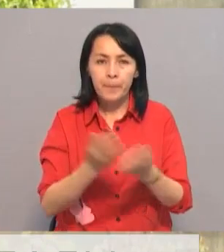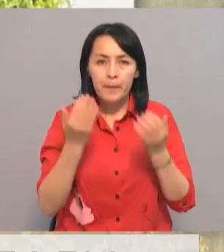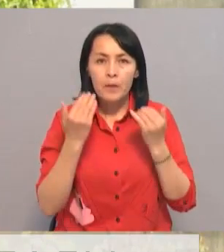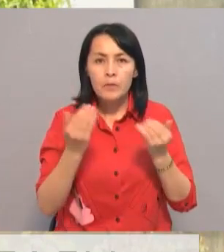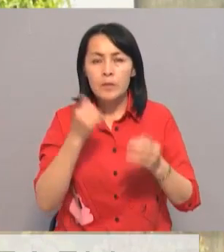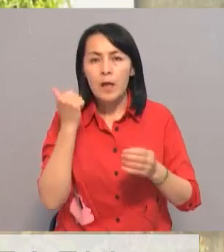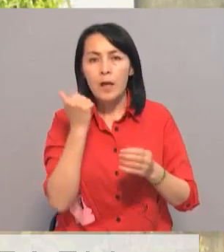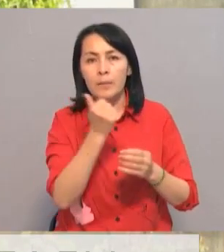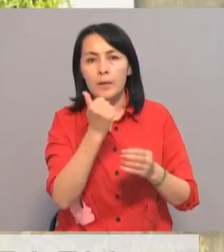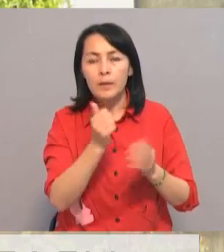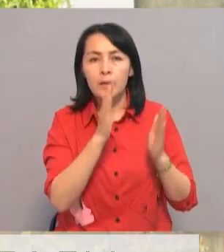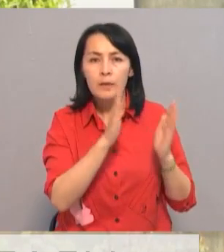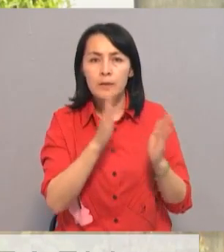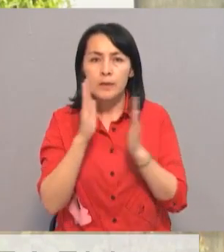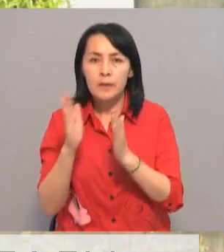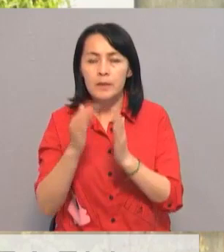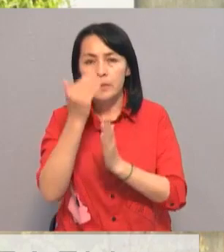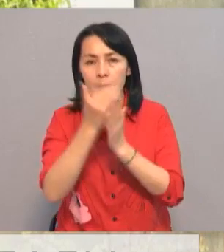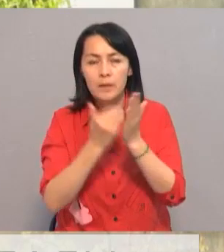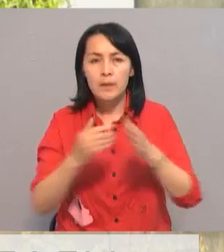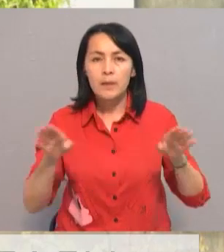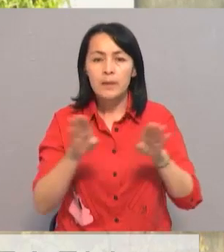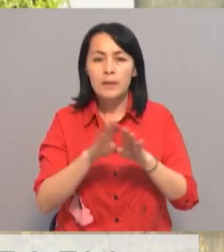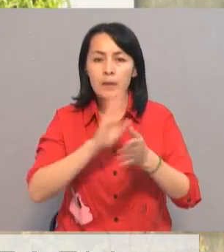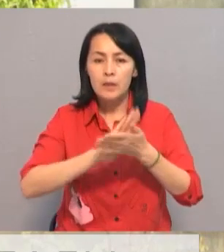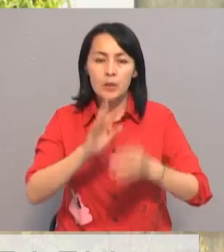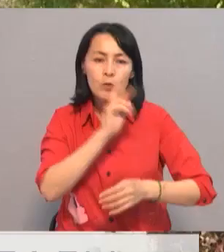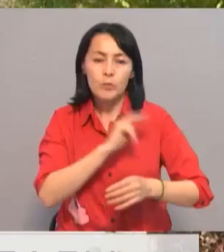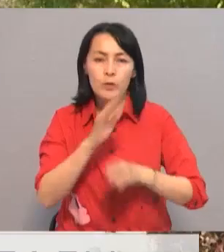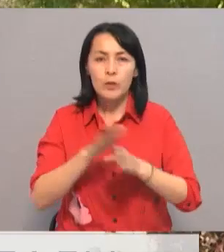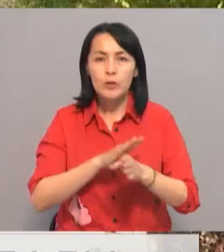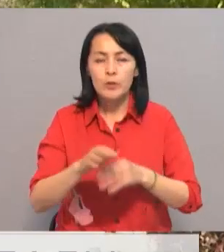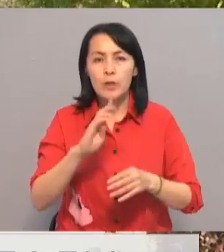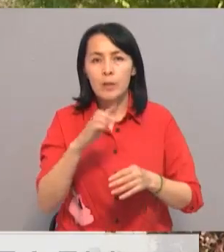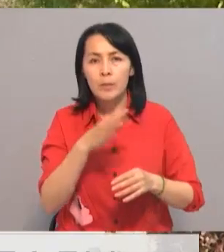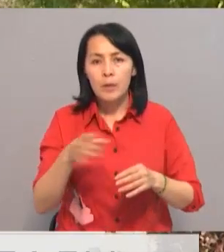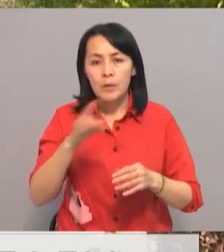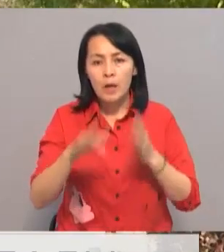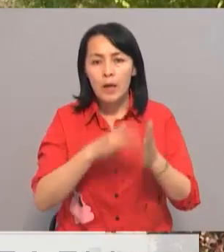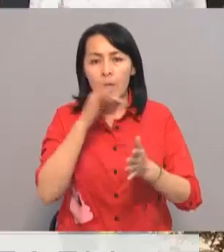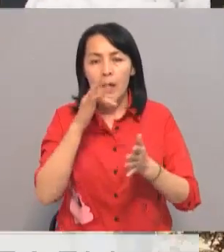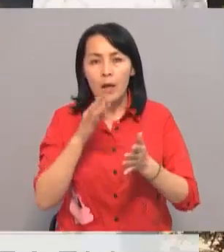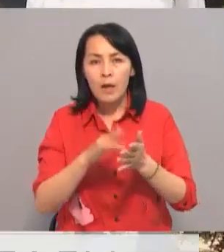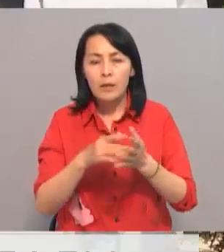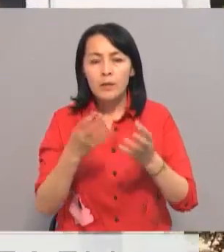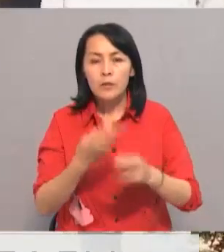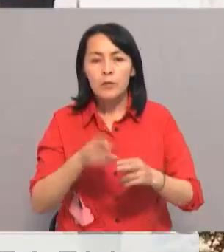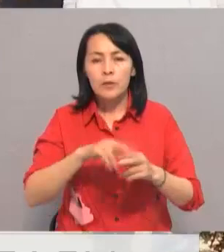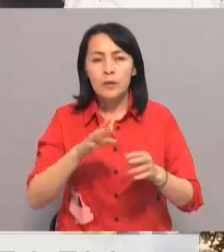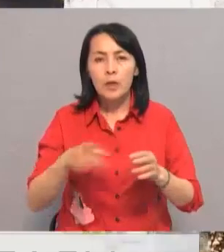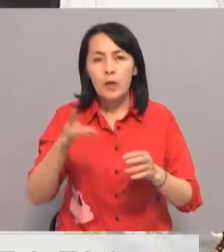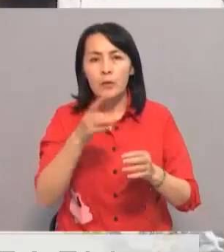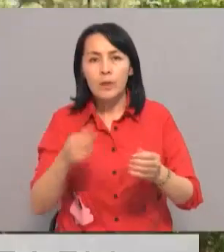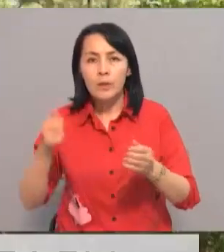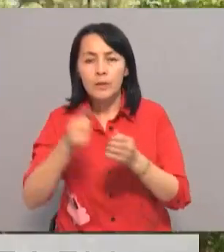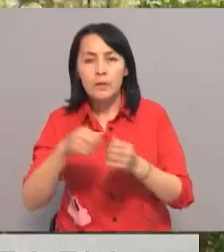осы аптаны кезең-кезеңмен кестеге сәйкес тазарту жұмыстары жүргізілуде. Әл-Фараби ауданы қаланың қақ ортасы, сондықтан да аудан